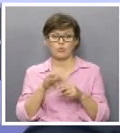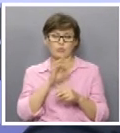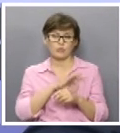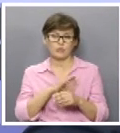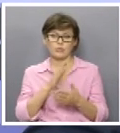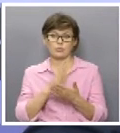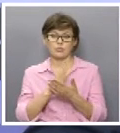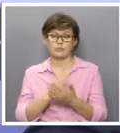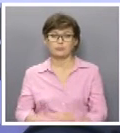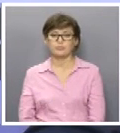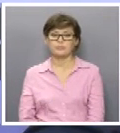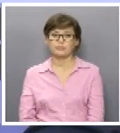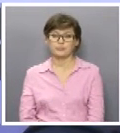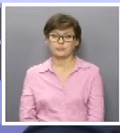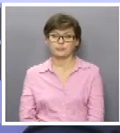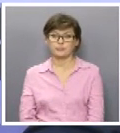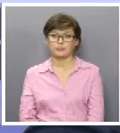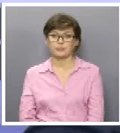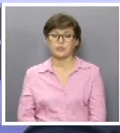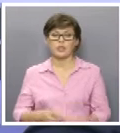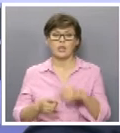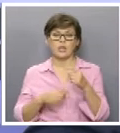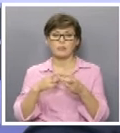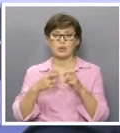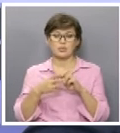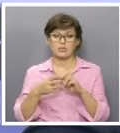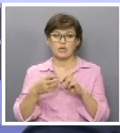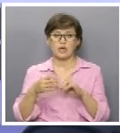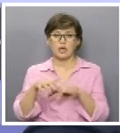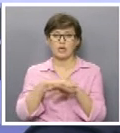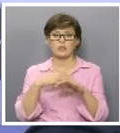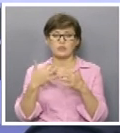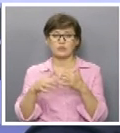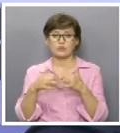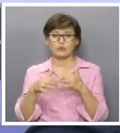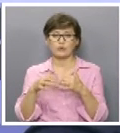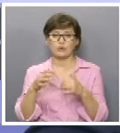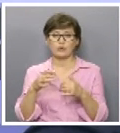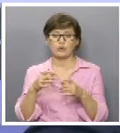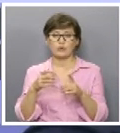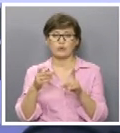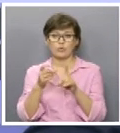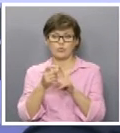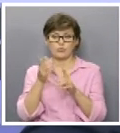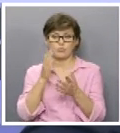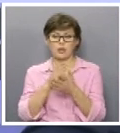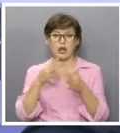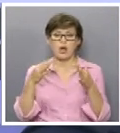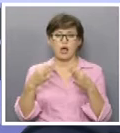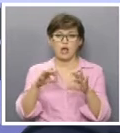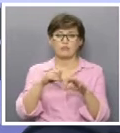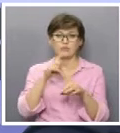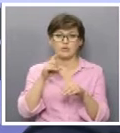тиймдүү. Эндиги маселе мынау халыктын арасында бир кабесет сөз бар. Бул авто